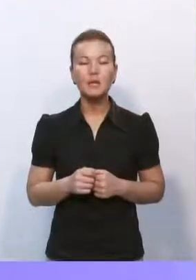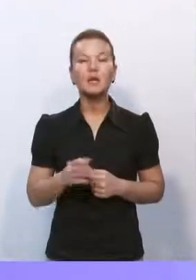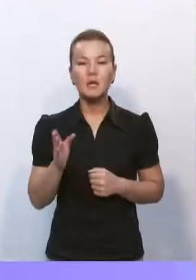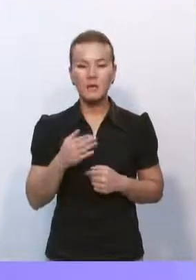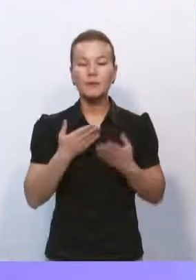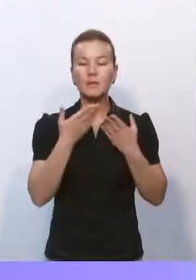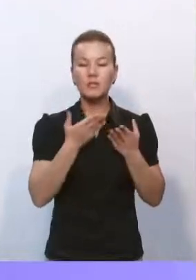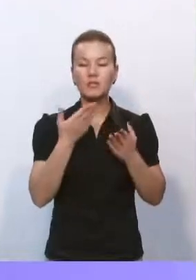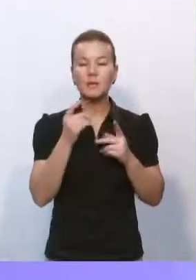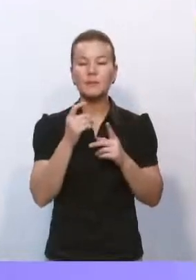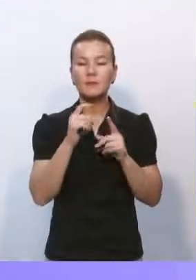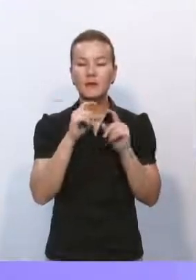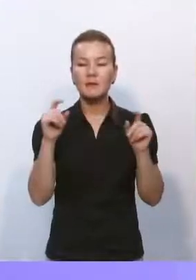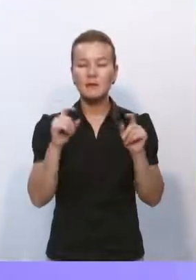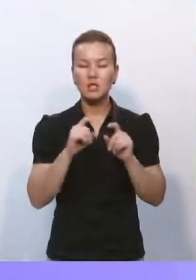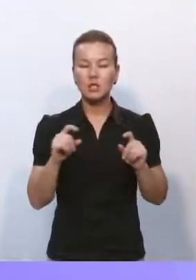Прочитайте предложение.